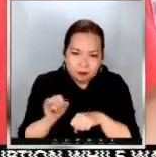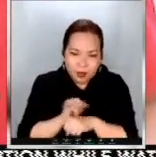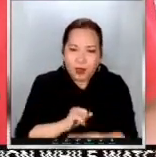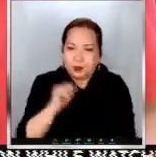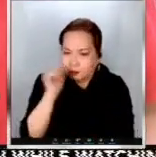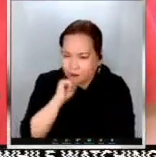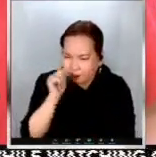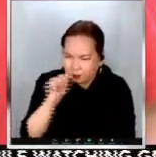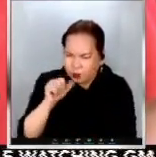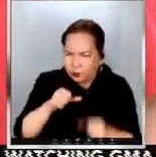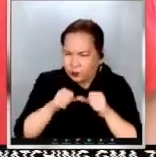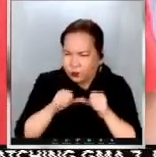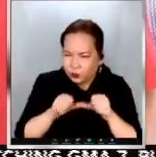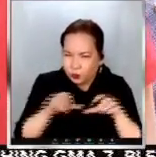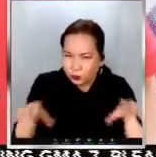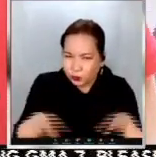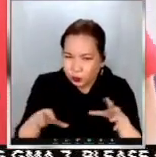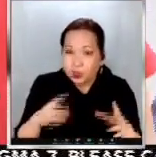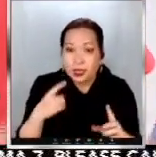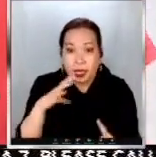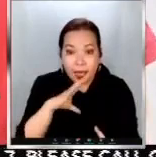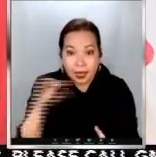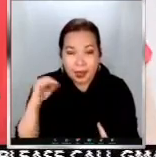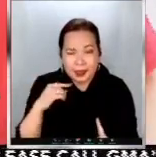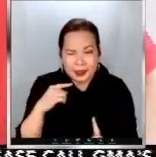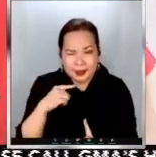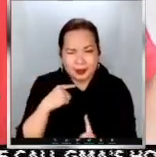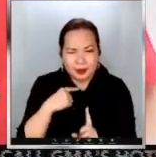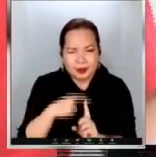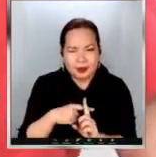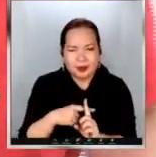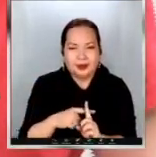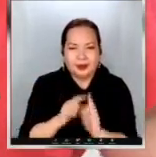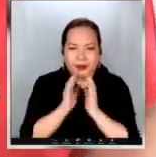lahat ng panalangin. Mariz Umali, bumabati po sa